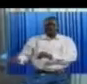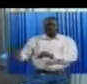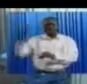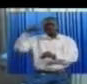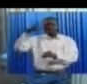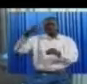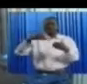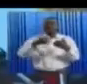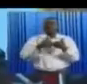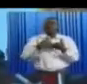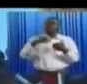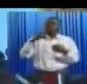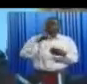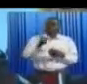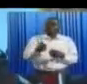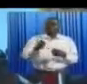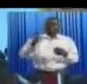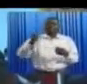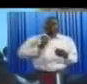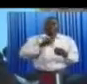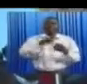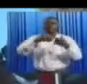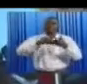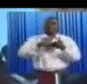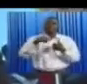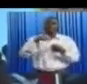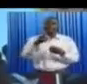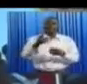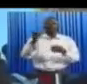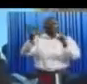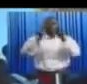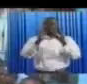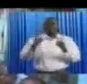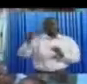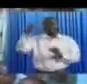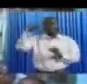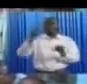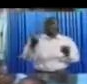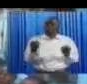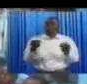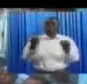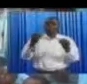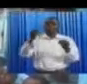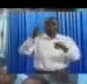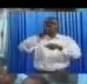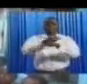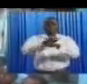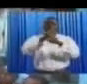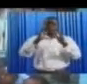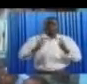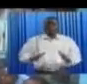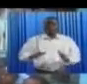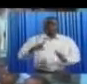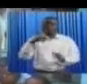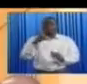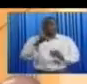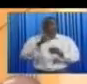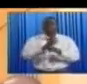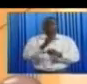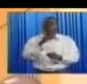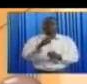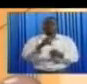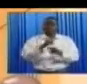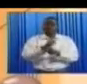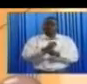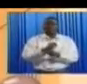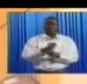corps de l'artisanat actuellement. Nous n'avons pas une formalisation de plusieurs artisans qui sont dans des activités dites informelles. C'est